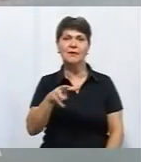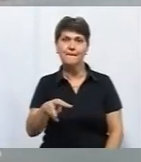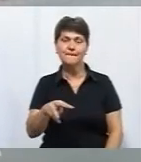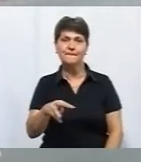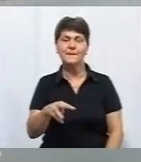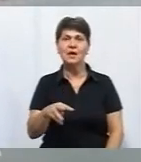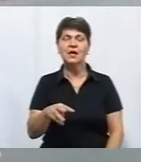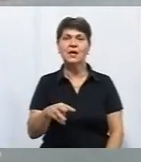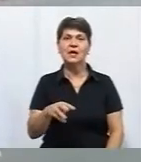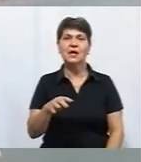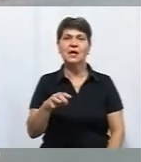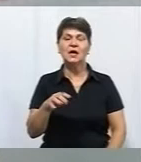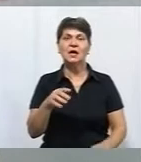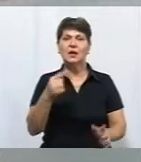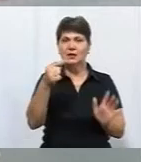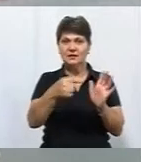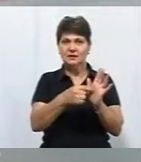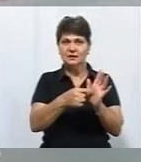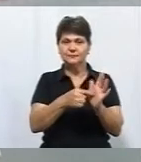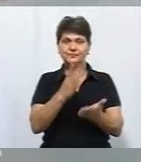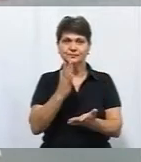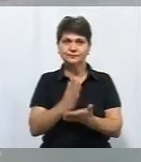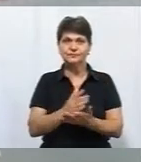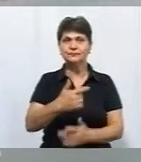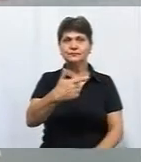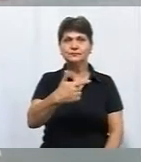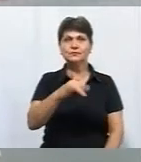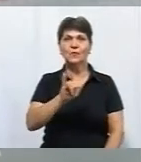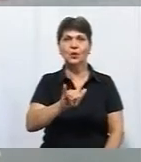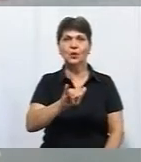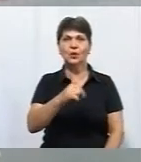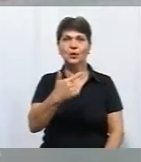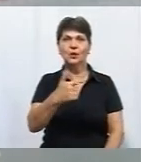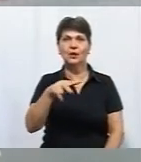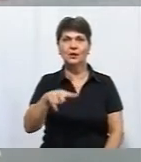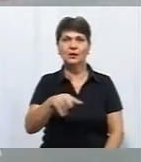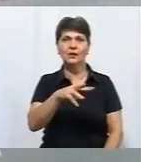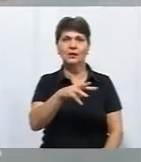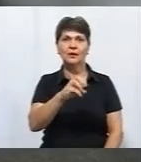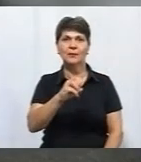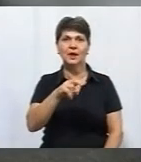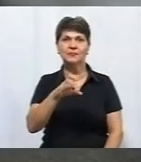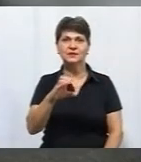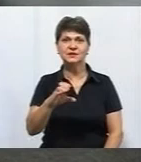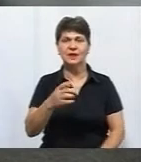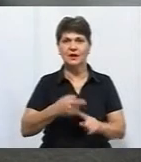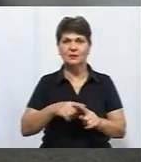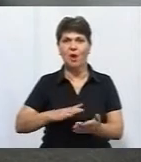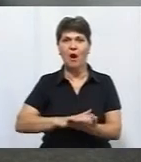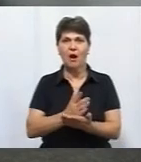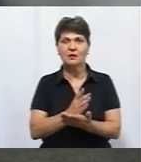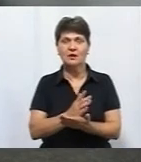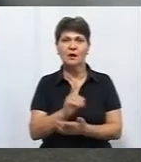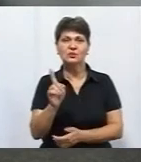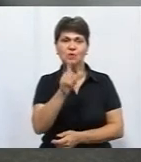профілю, ми подали посилання на Google Maps, де розташовані ці дані поїлочки. Щоб люди могли йти з дому